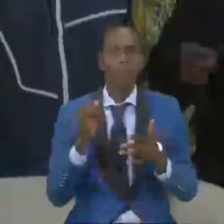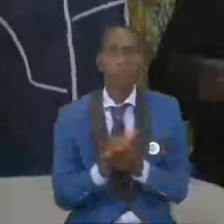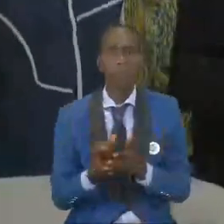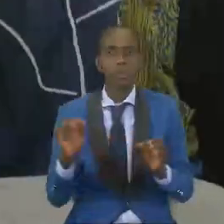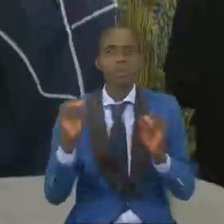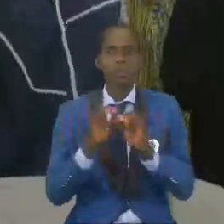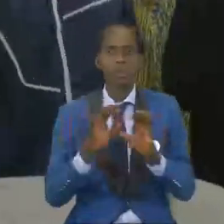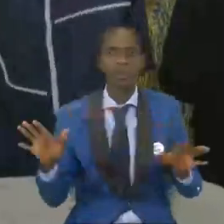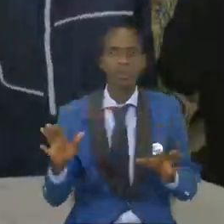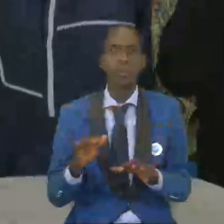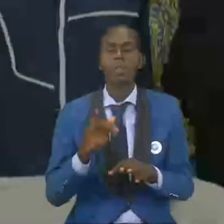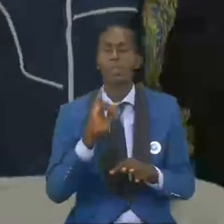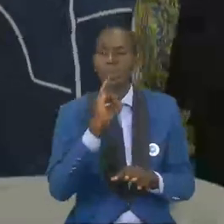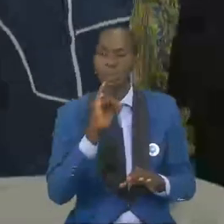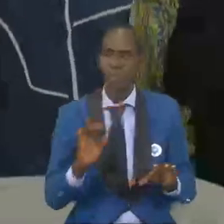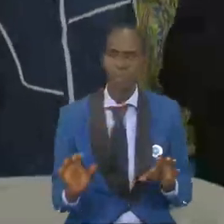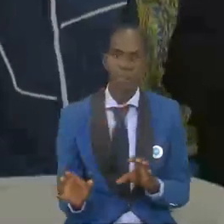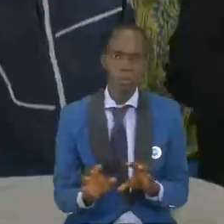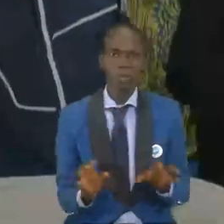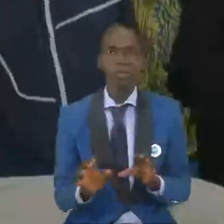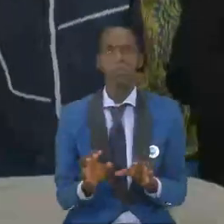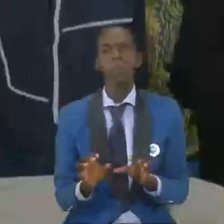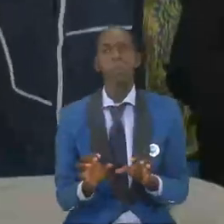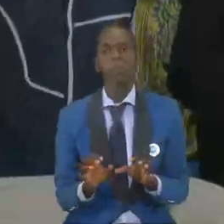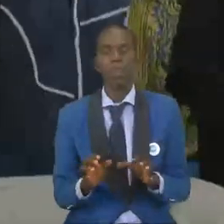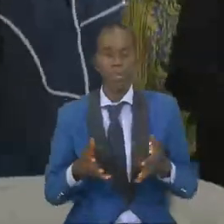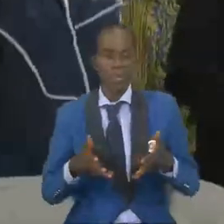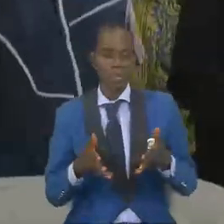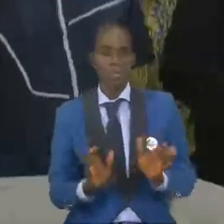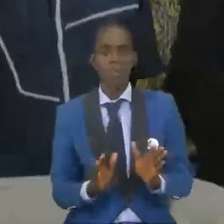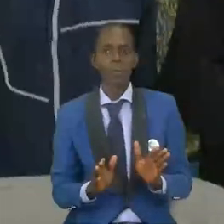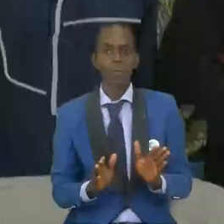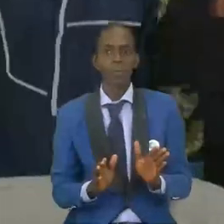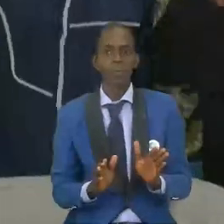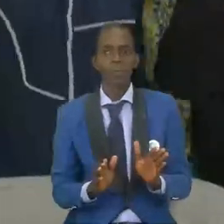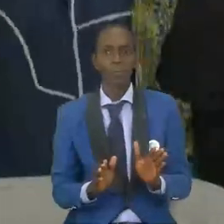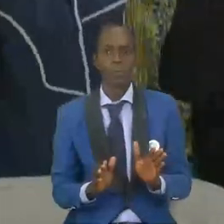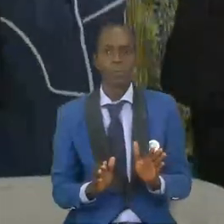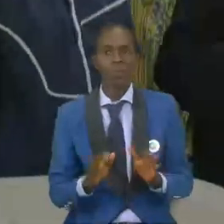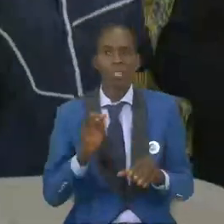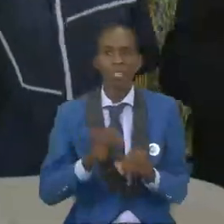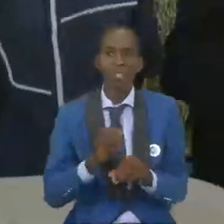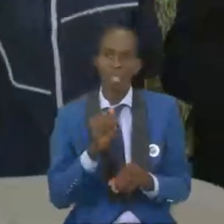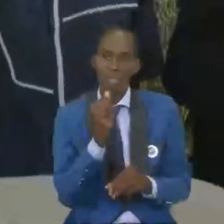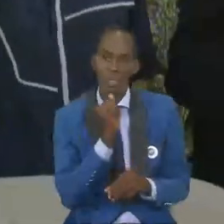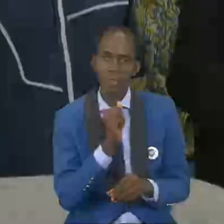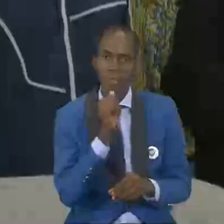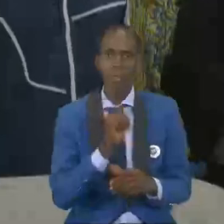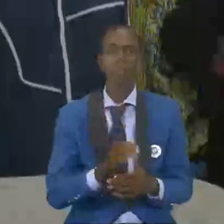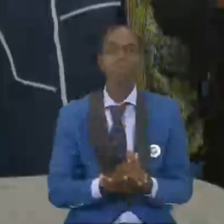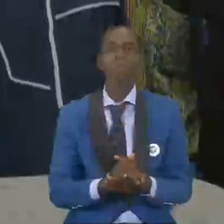pensées, pureté dans ta vie. Et rien n'est fait,